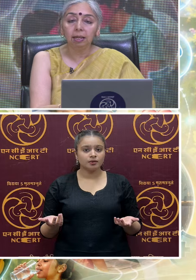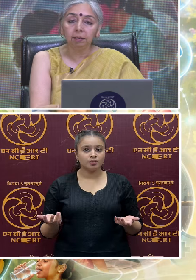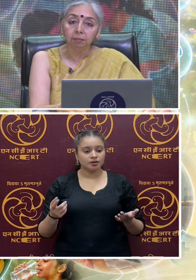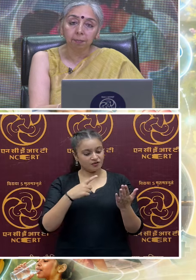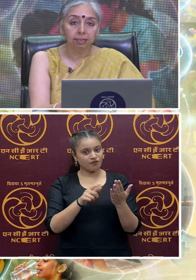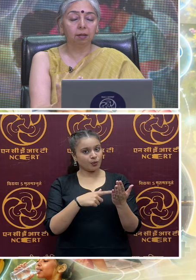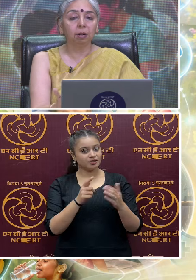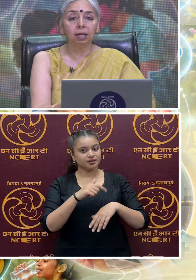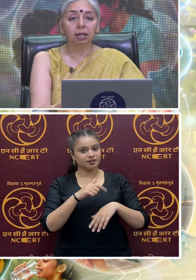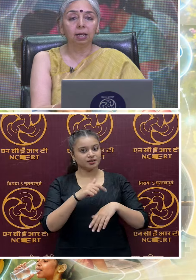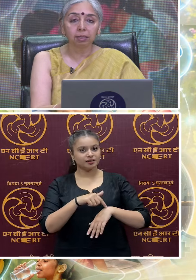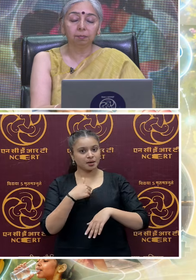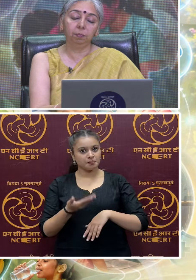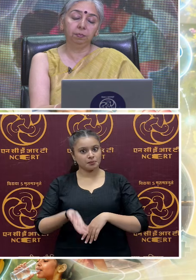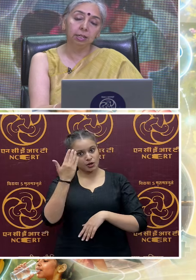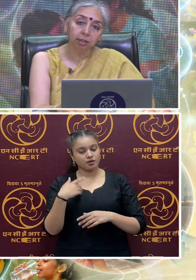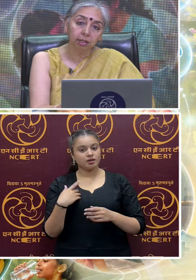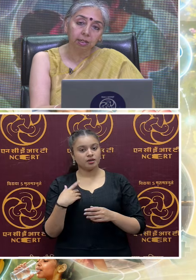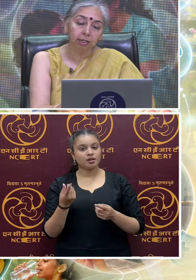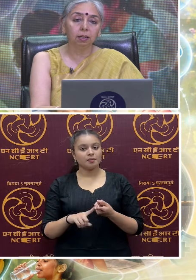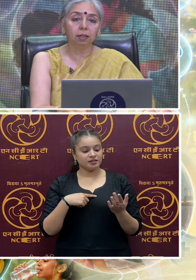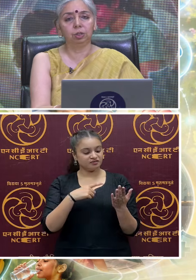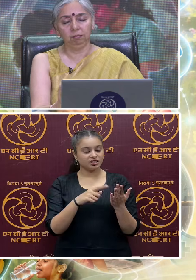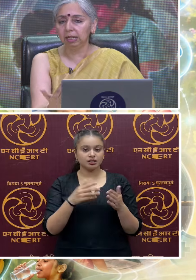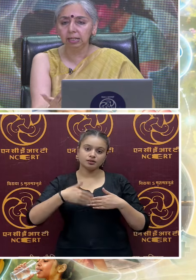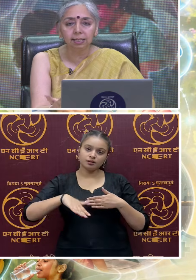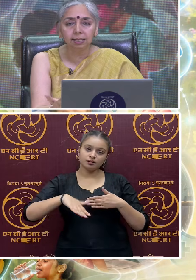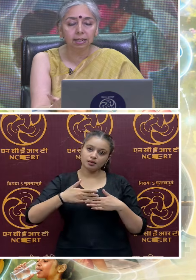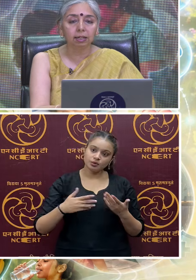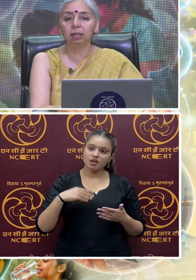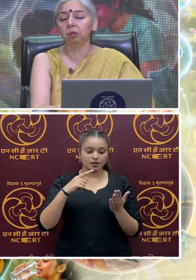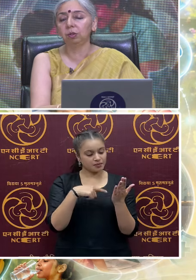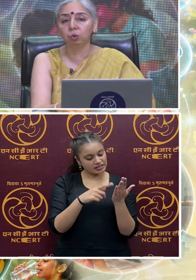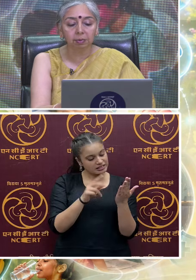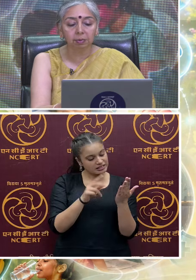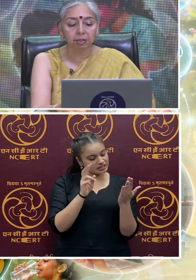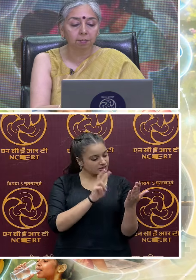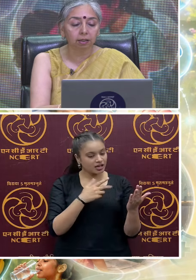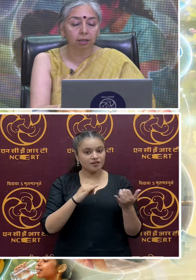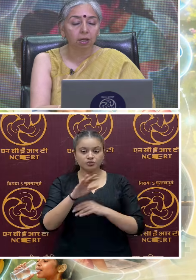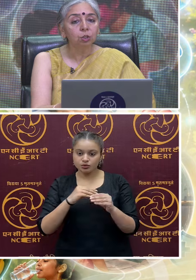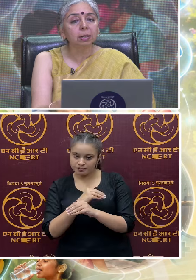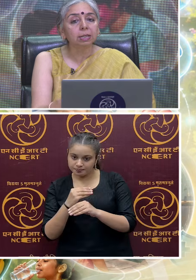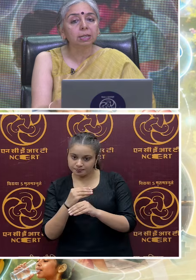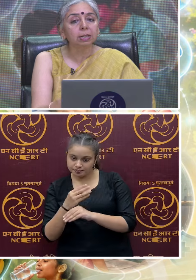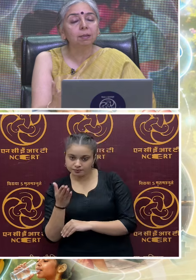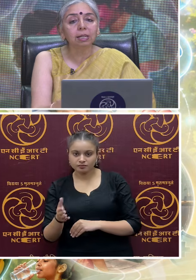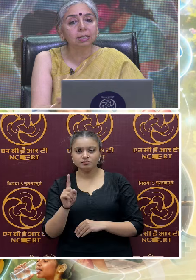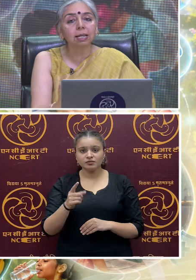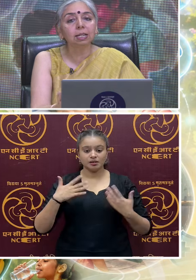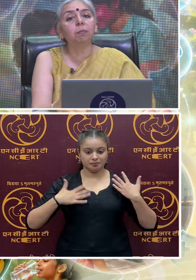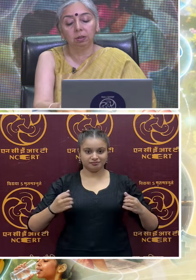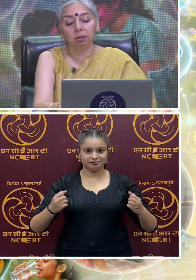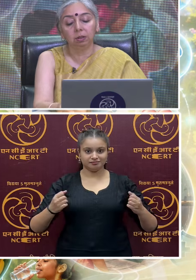स्क्रीन टाइम अपना ज़्यादा बढ़ा लेते हैं, वो स्क्रीन पे लगे रहते हैं, कुछ रील्स देख रहे हैं, कोई सोशल मीडिया पे हैं। सो मसल